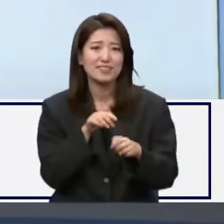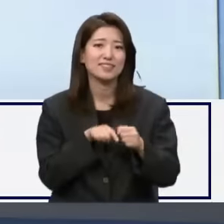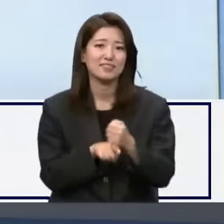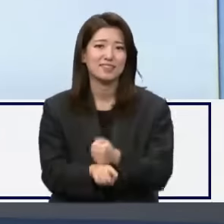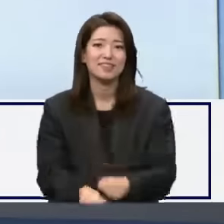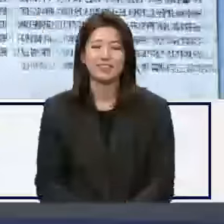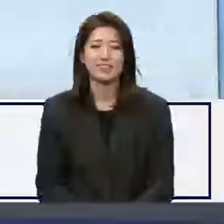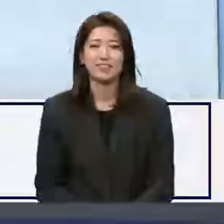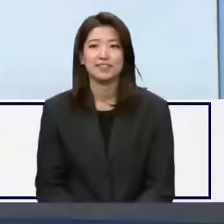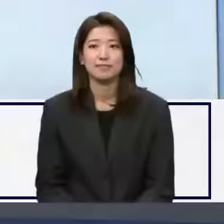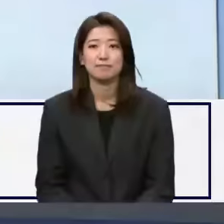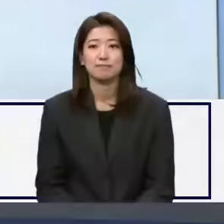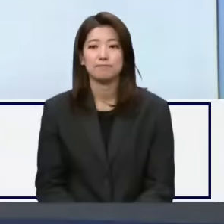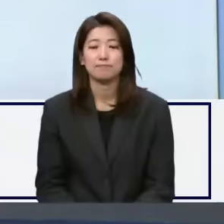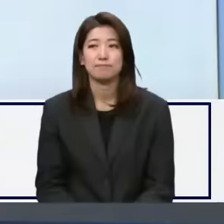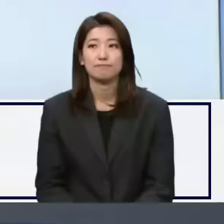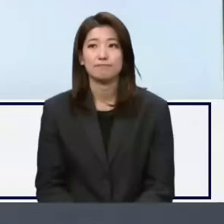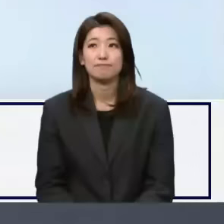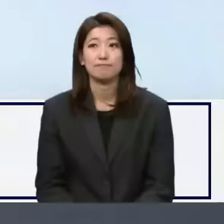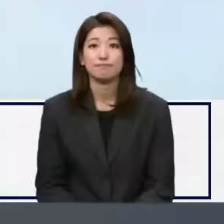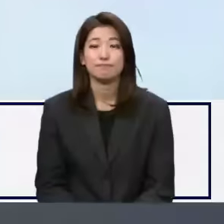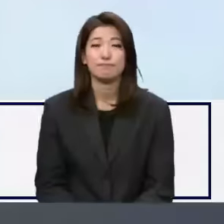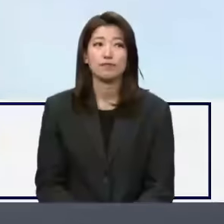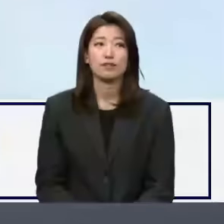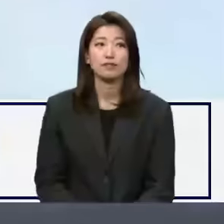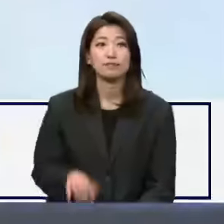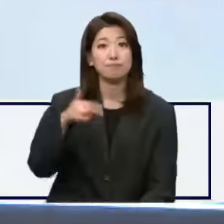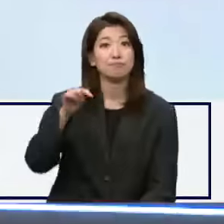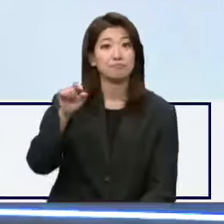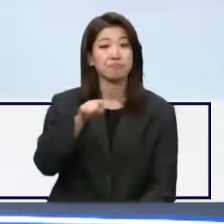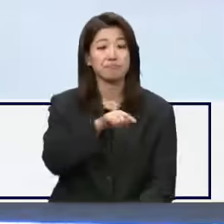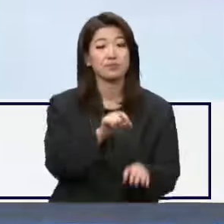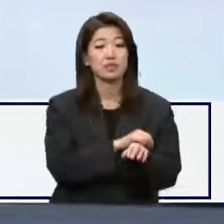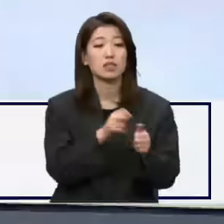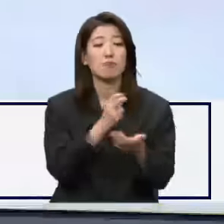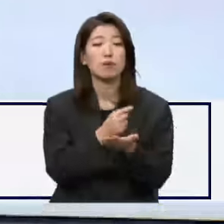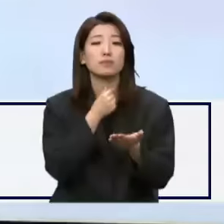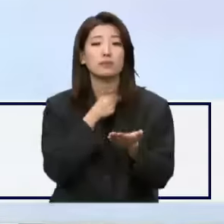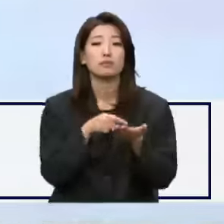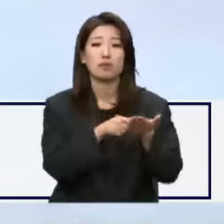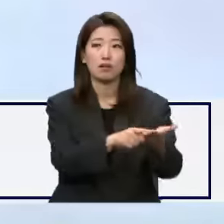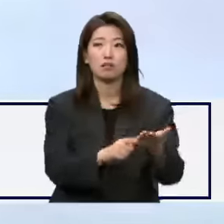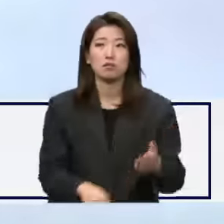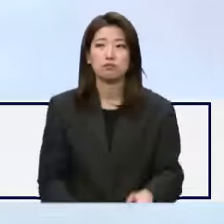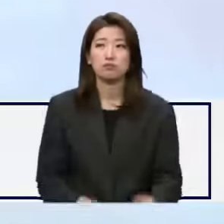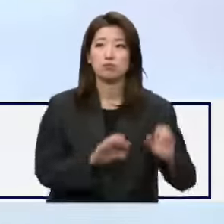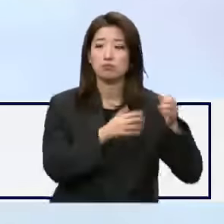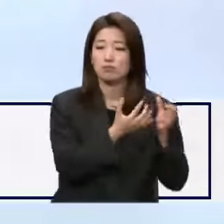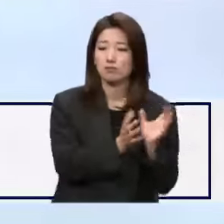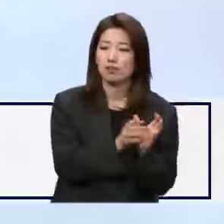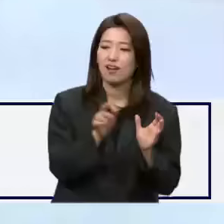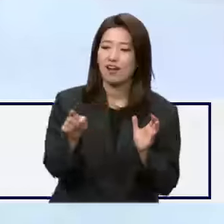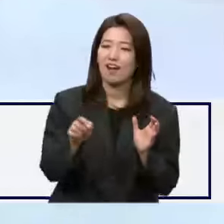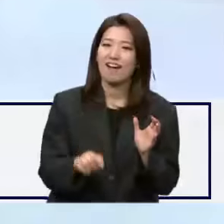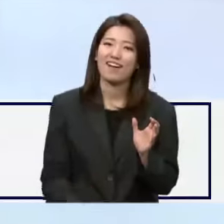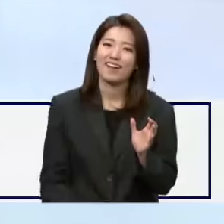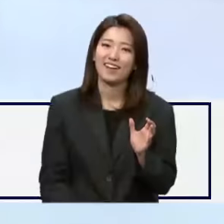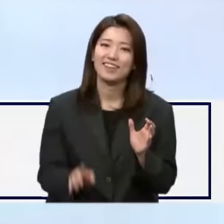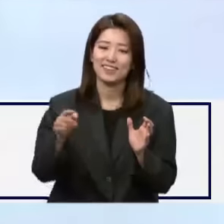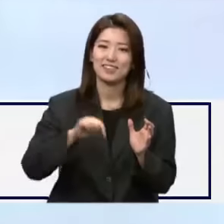했냐 사볼까요 조국 총선후 한동원 특허법 발이 국힘 본인 사범 리스크 방어 꼼수 아니냐